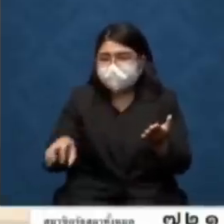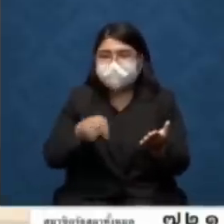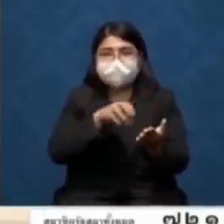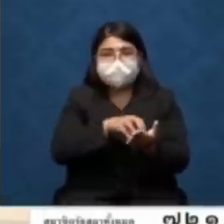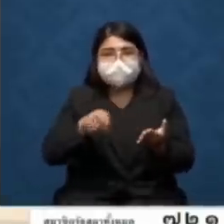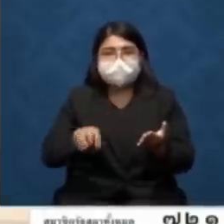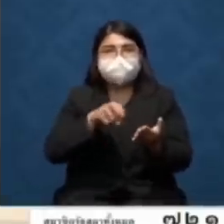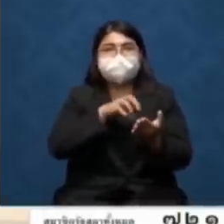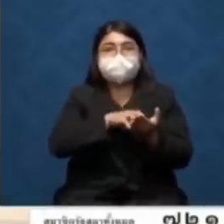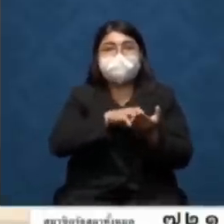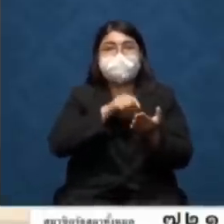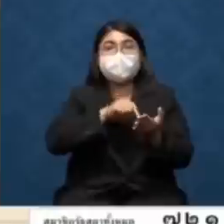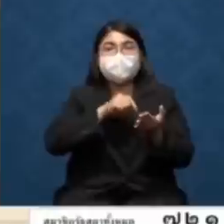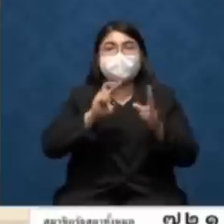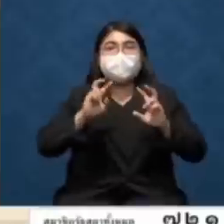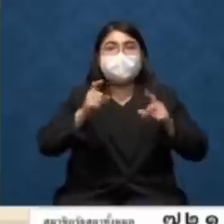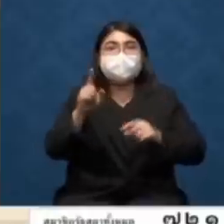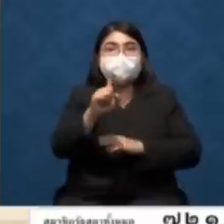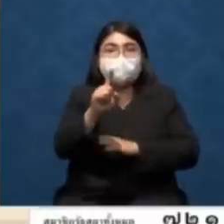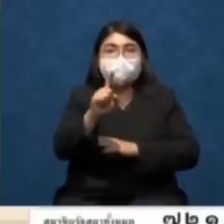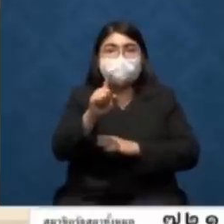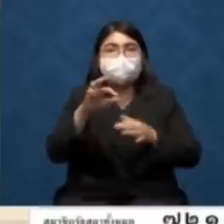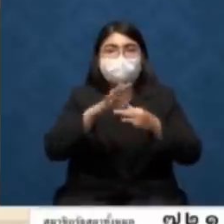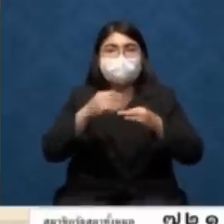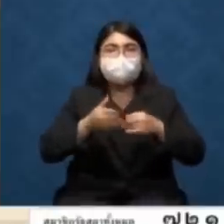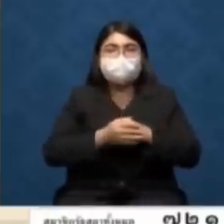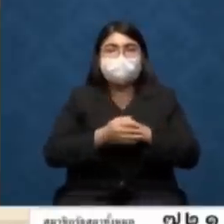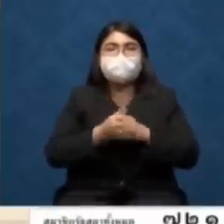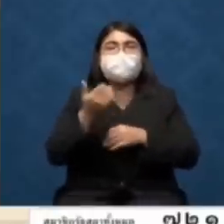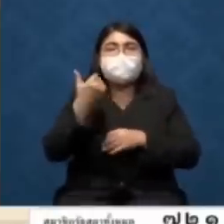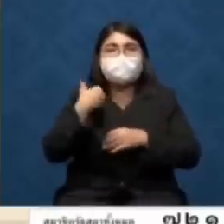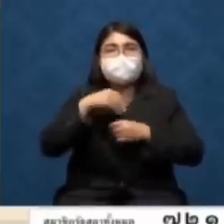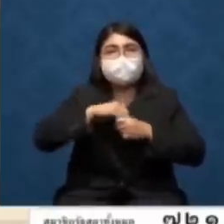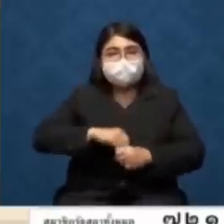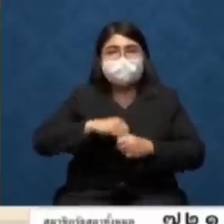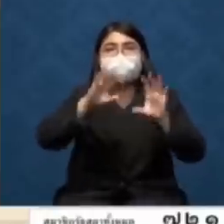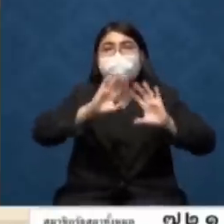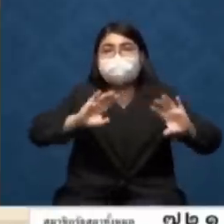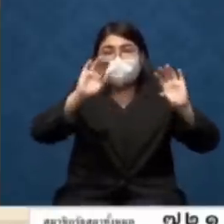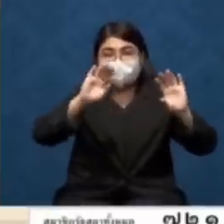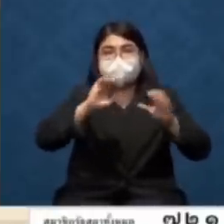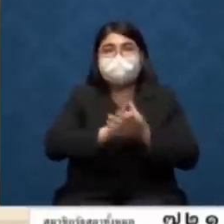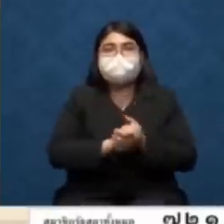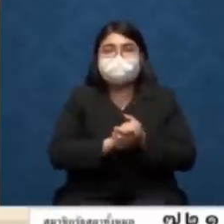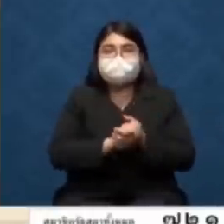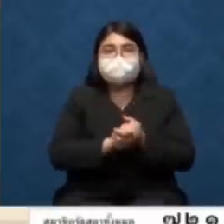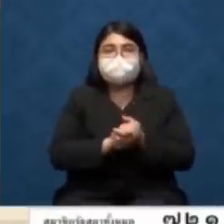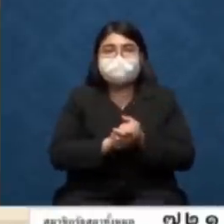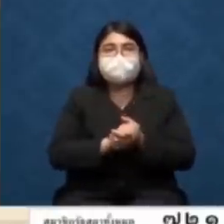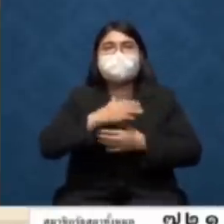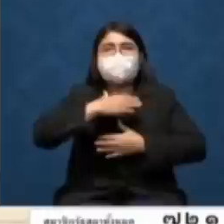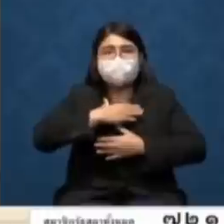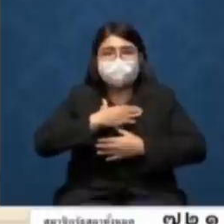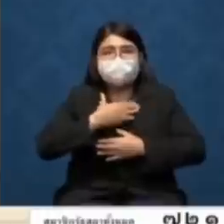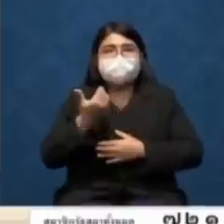โดยเฉพะอยยงเรเกยวกับการมีอยู่ของราชการส่นผู้มภาคผมเรีนอยนี้ครับจิ ๆ แล้วผมกเป็อดิส